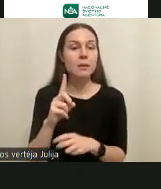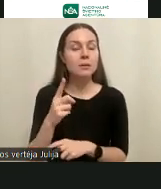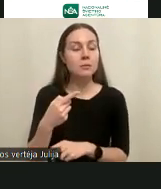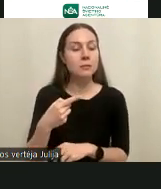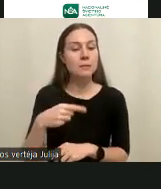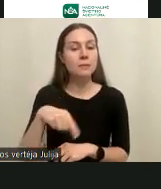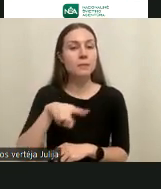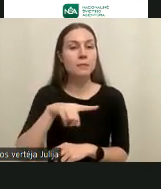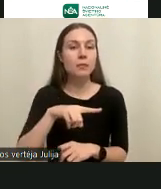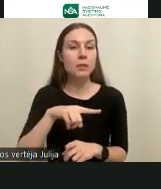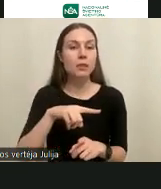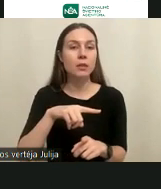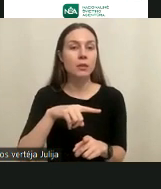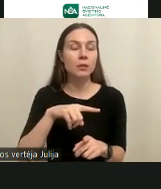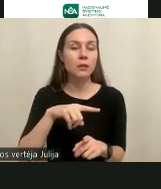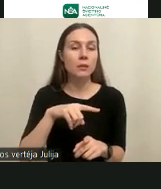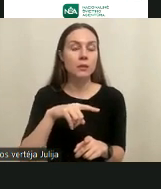ruošiamas egzaminams.